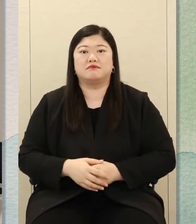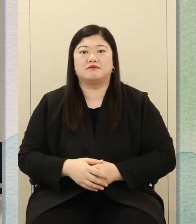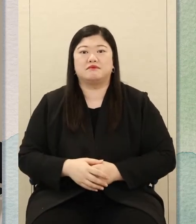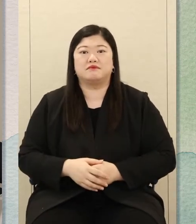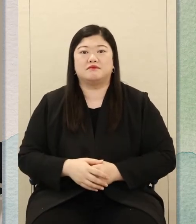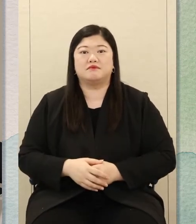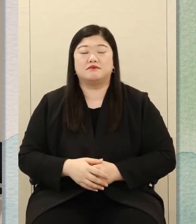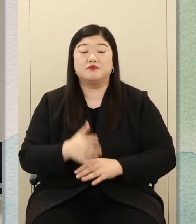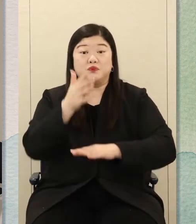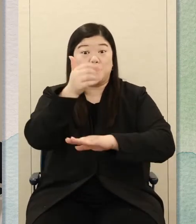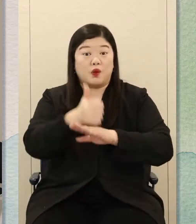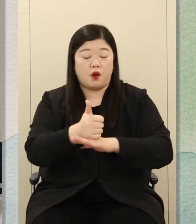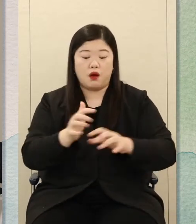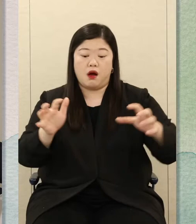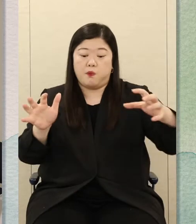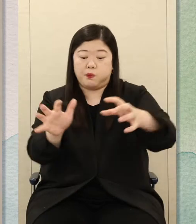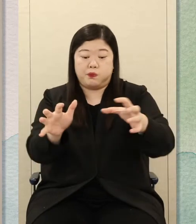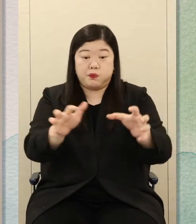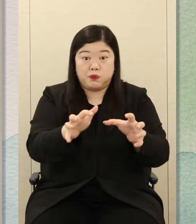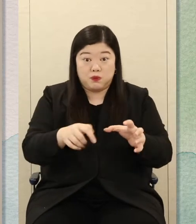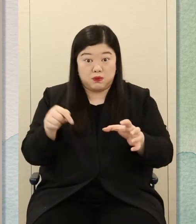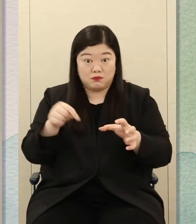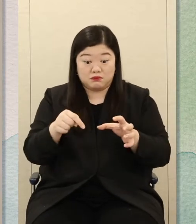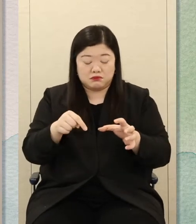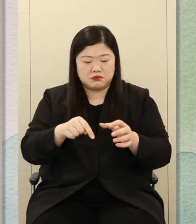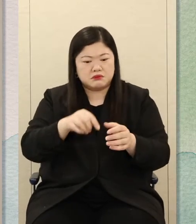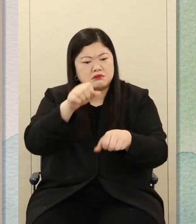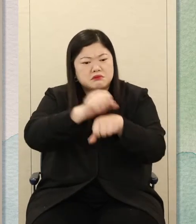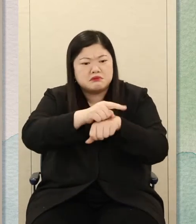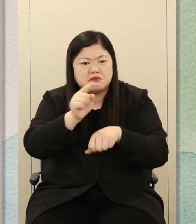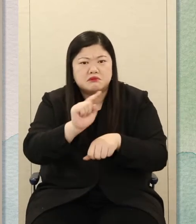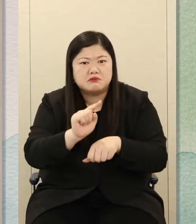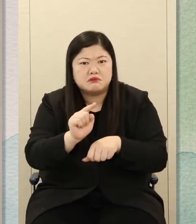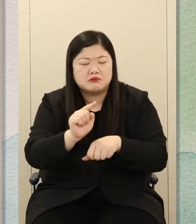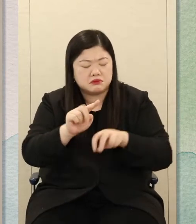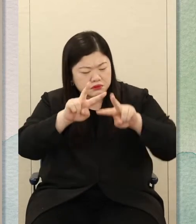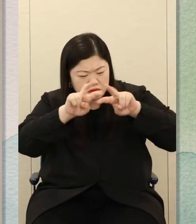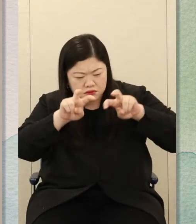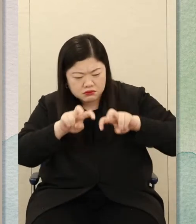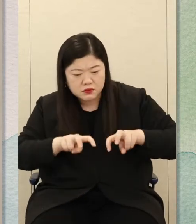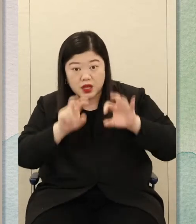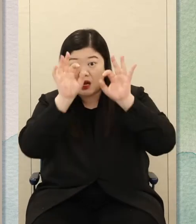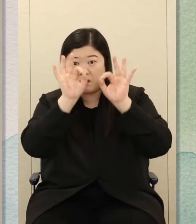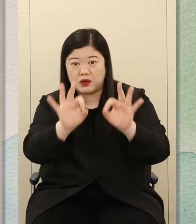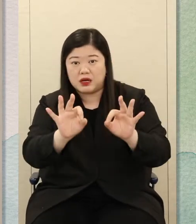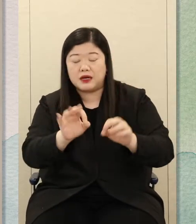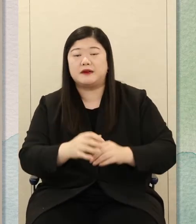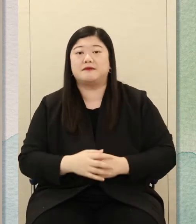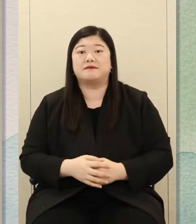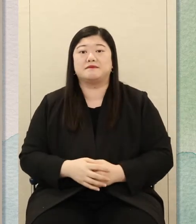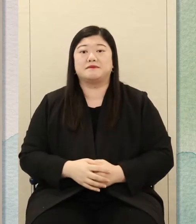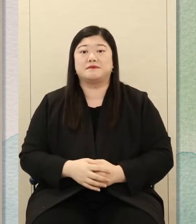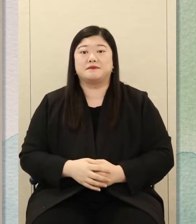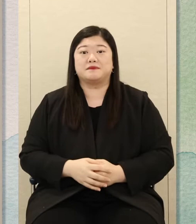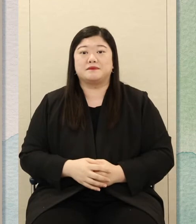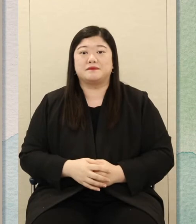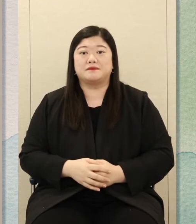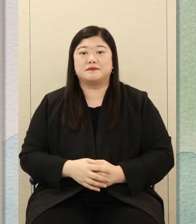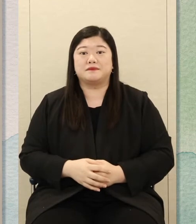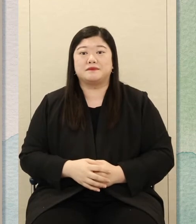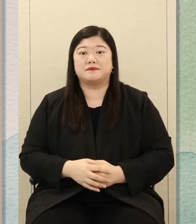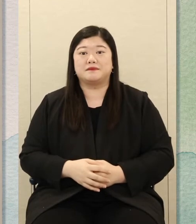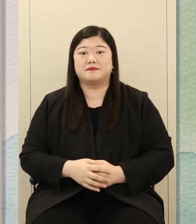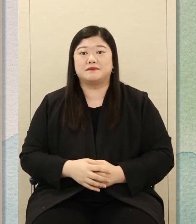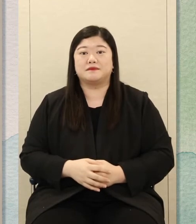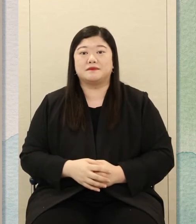딱 벗어나기만 하면 그때부터는 인생의 공허가 진짜 커져요. 그 빈둥지 증후군이라고 우리 얘기하잖아요.